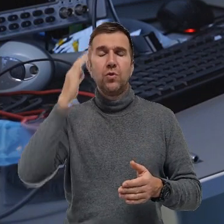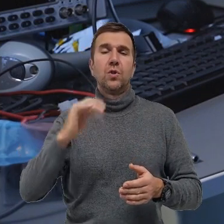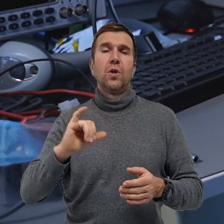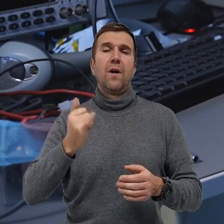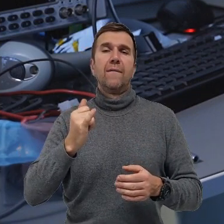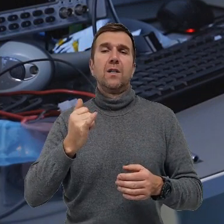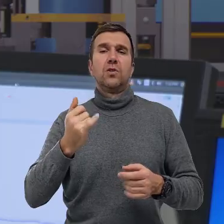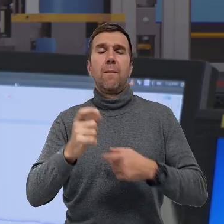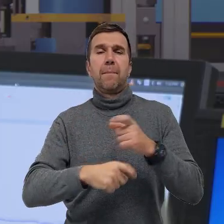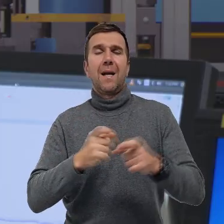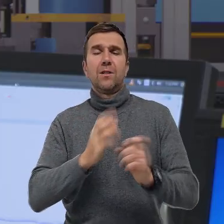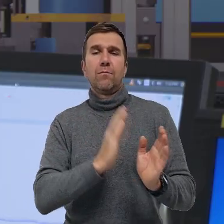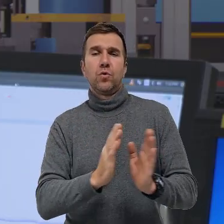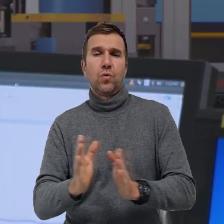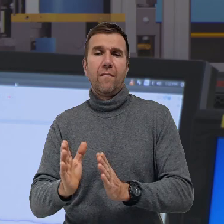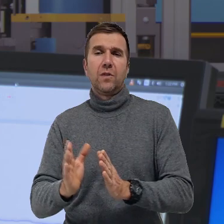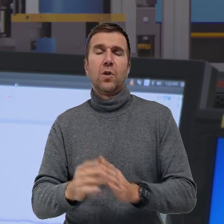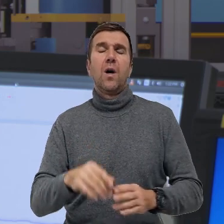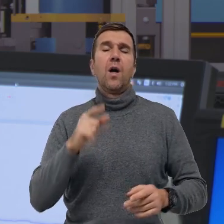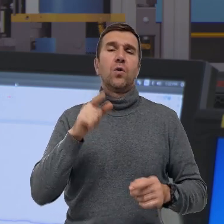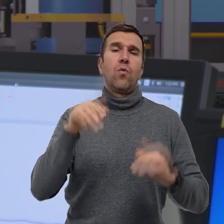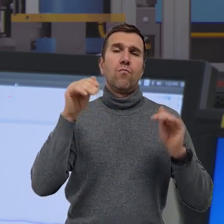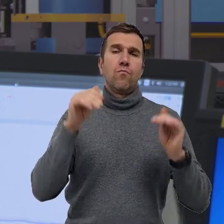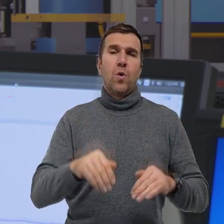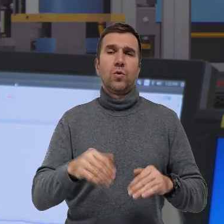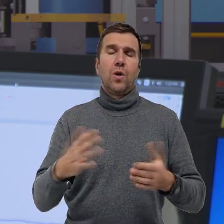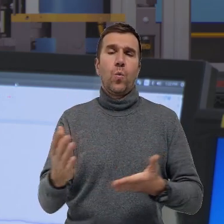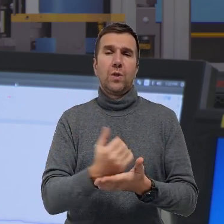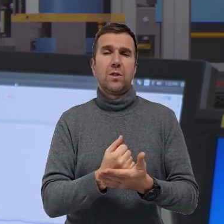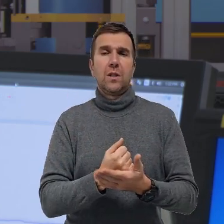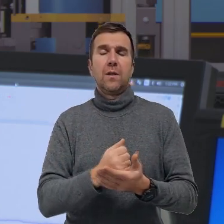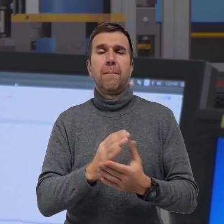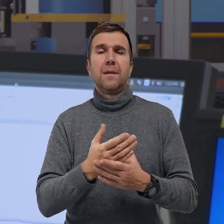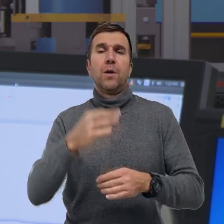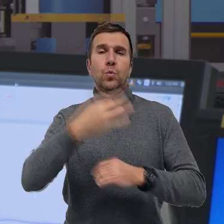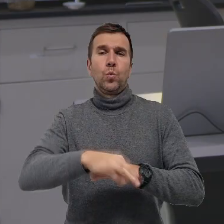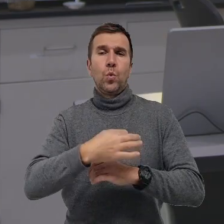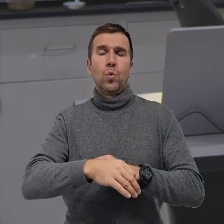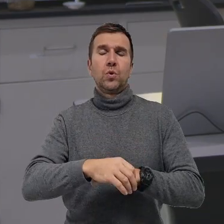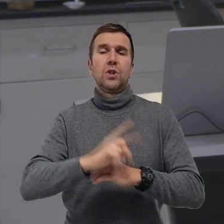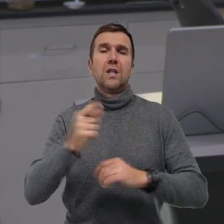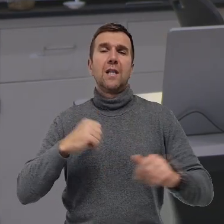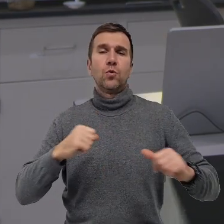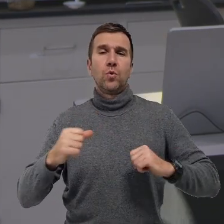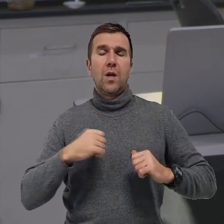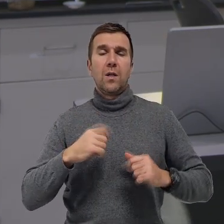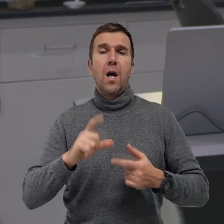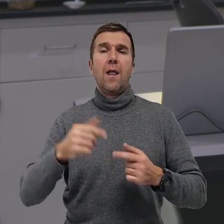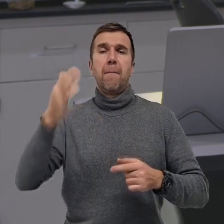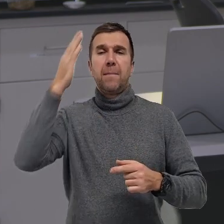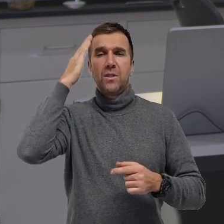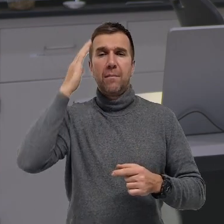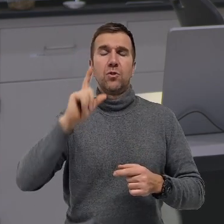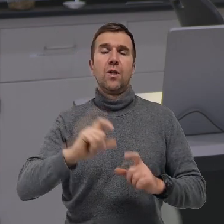jakiś sposób pracę. I powiedziałbym, to takie kompetencje można uzyskać między innymi studiując zarządzanie, chociaż